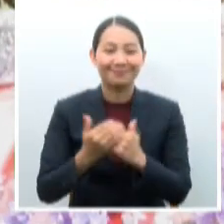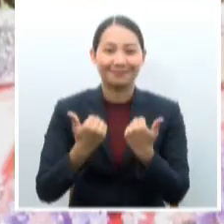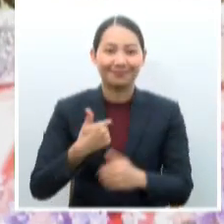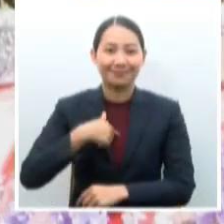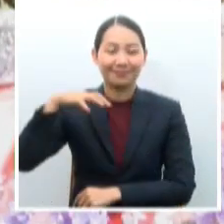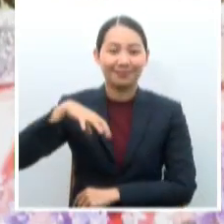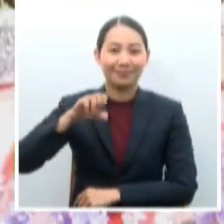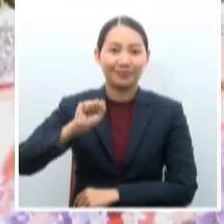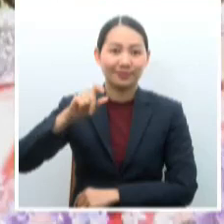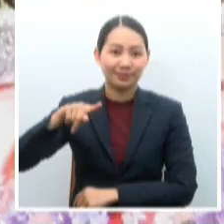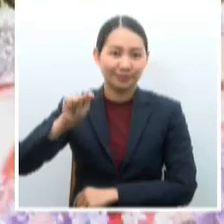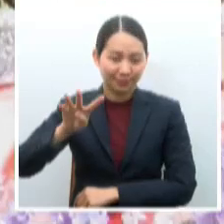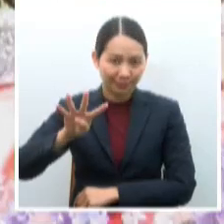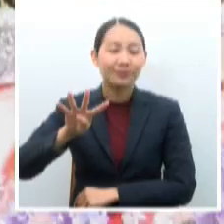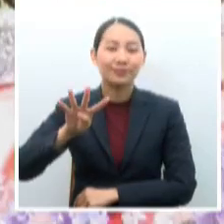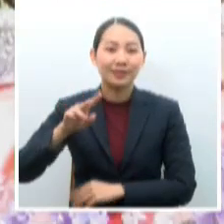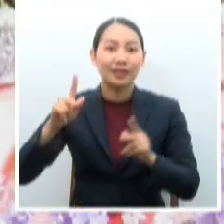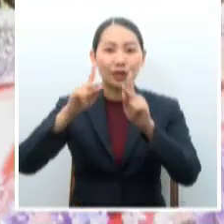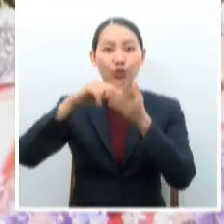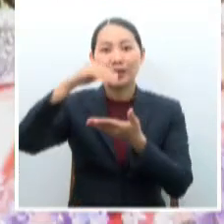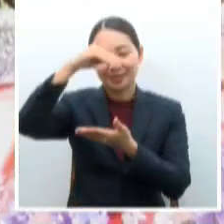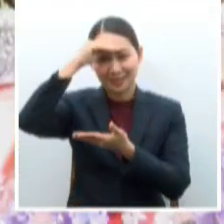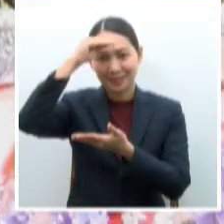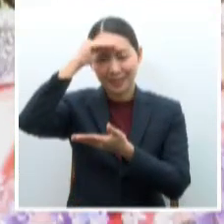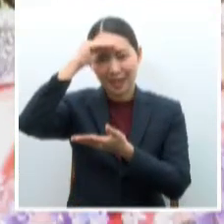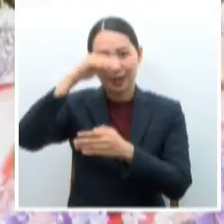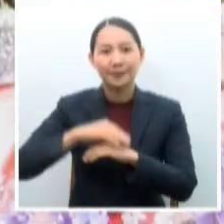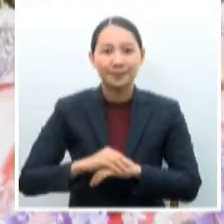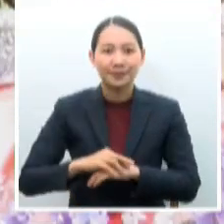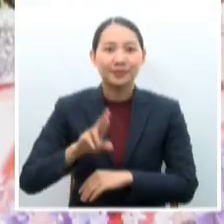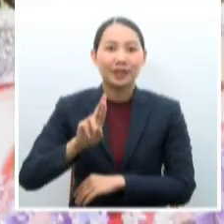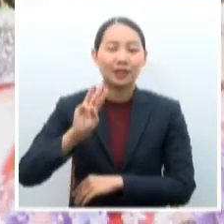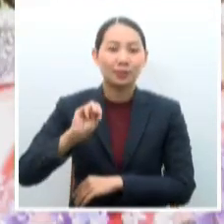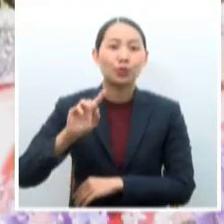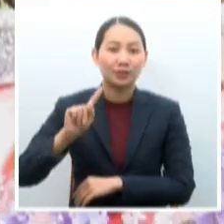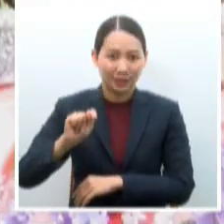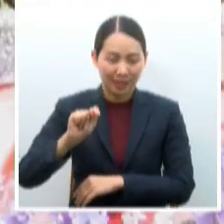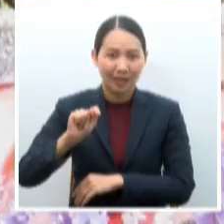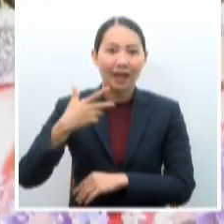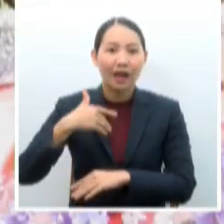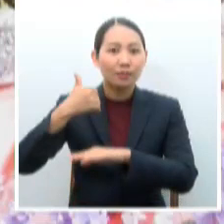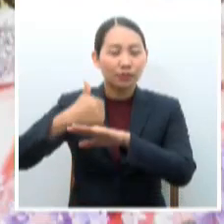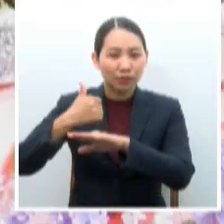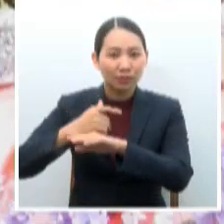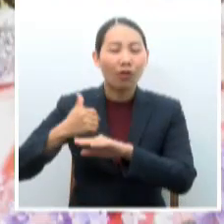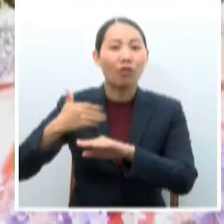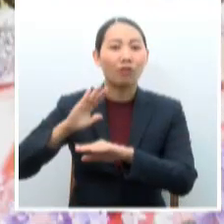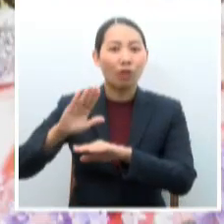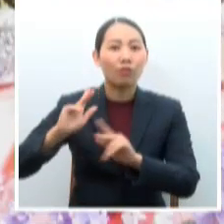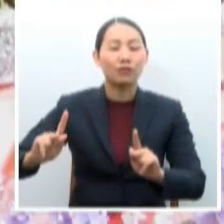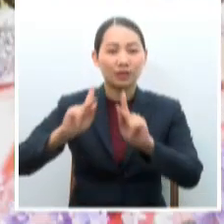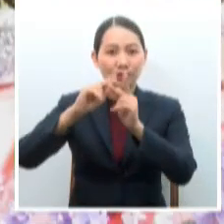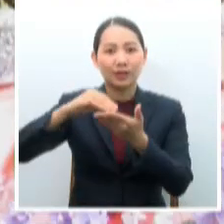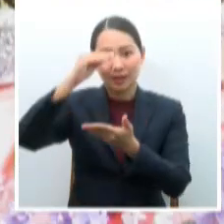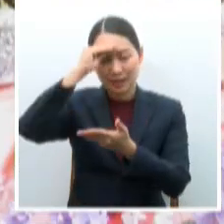าธิการท่านพลตำรวจเอกเพิ่มพูนชิดชอบท่านรัฐมนตรีว่าการกระทรวงศึกษาธิการนะครับและก็รัฐมนตรีช่วยว่าการกระ